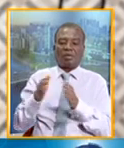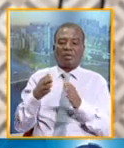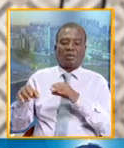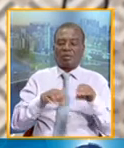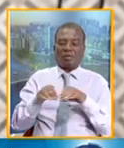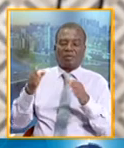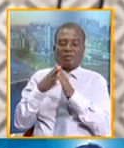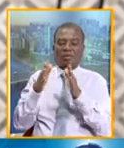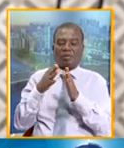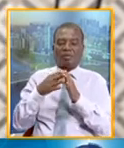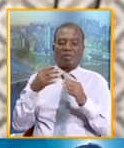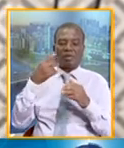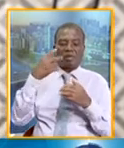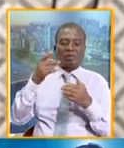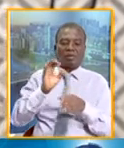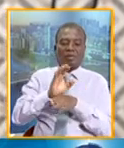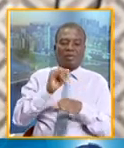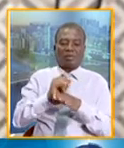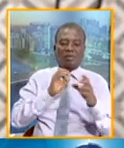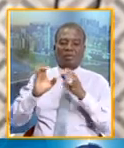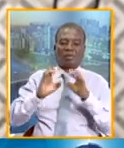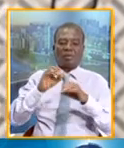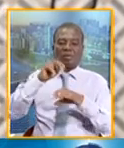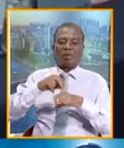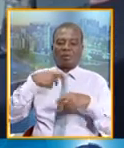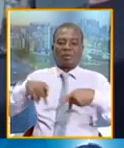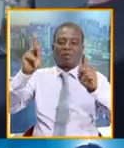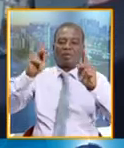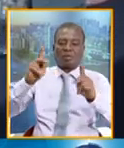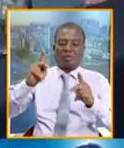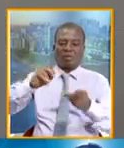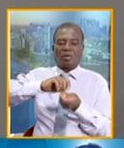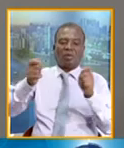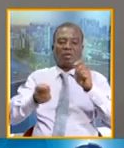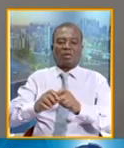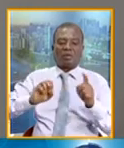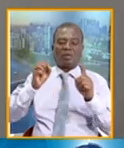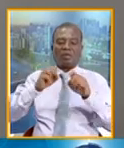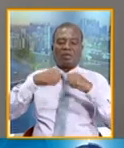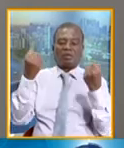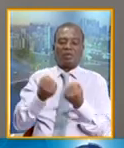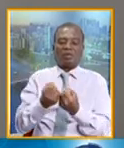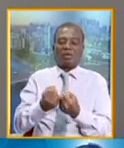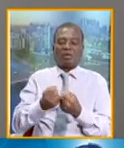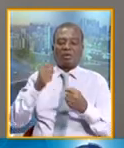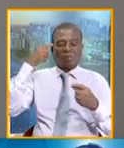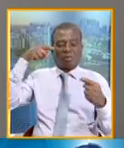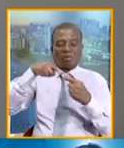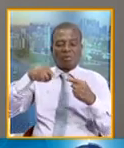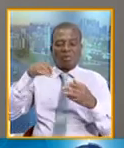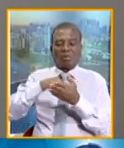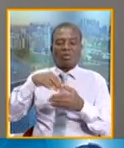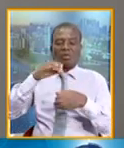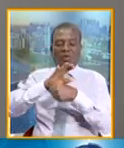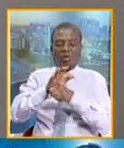en vue d'élaborer une stratégie efficace de communication qui devrait permettre un changement social et de comportement en matière de lutte contre le